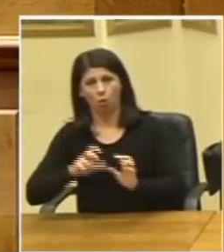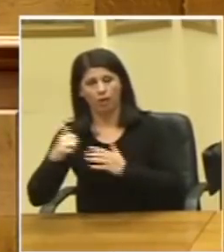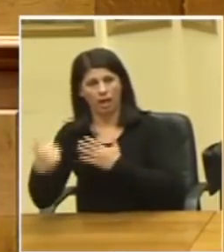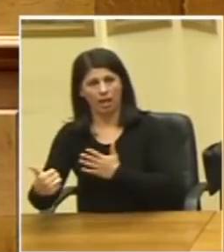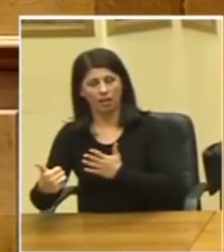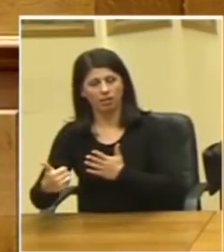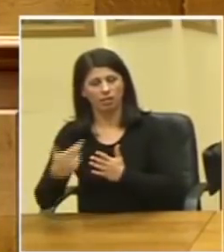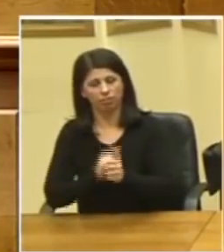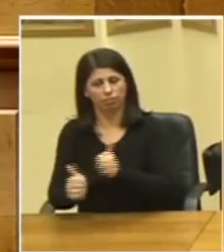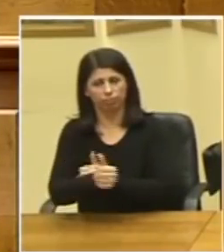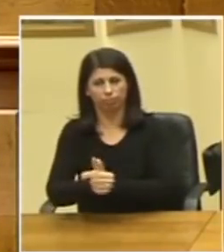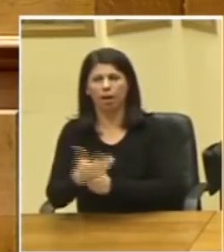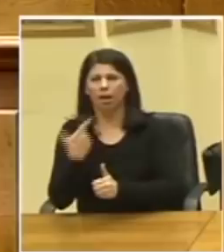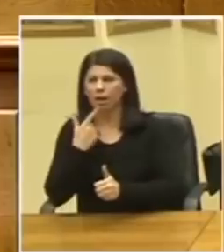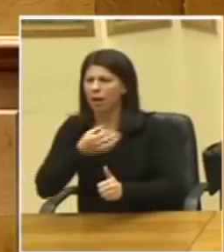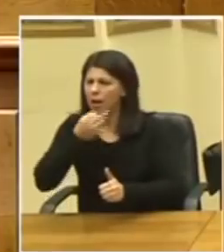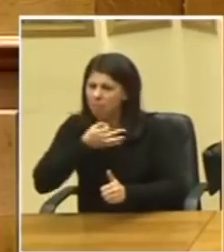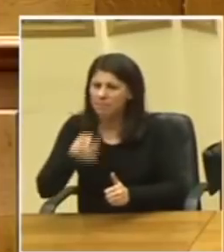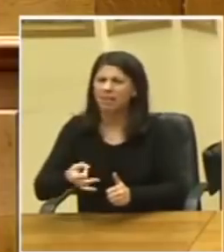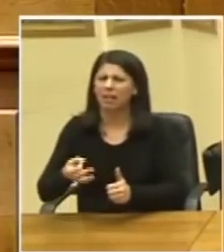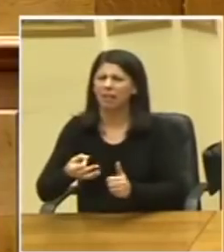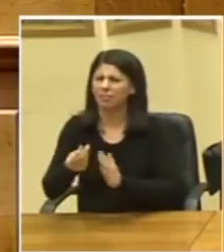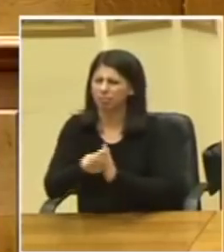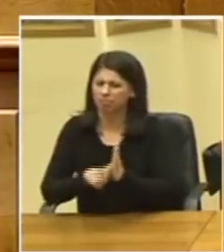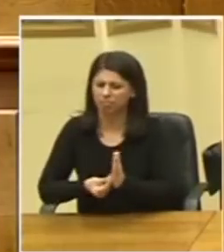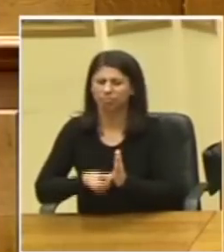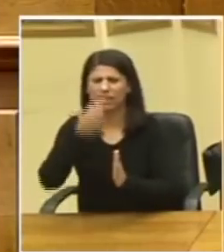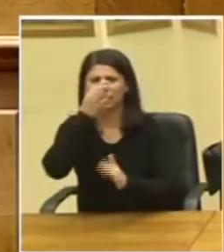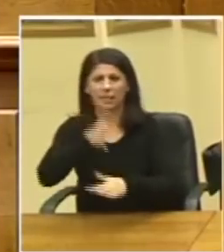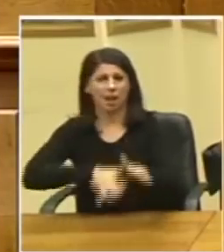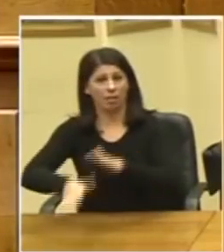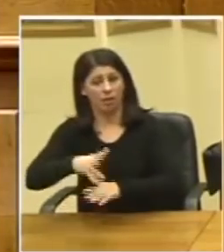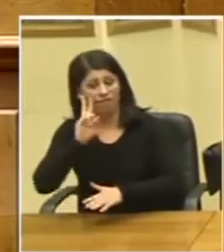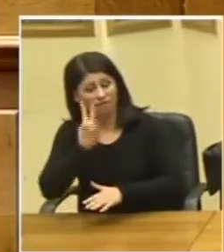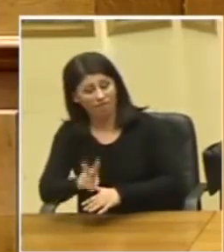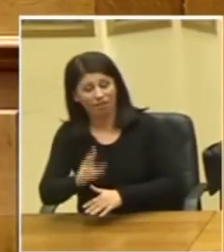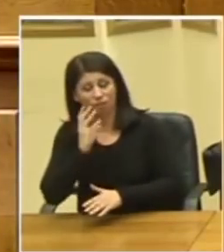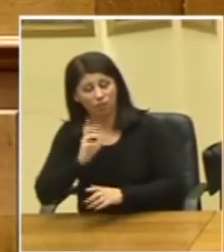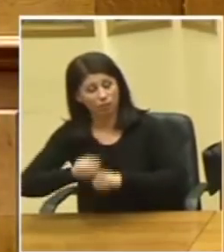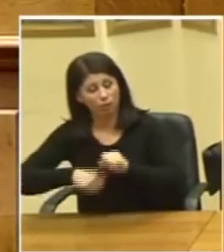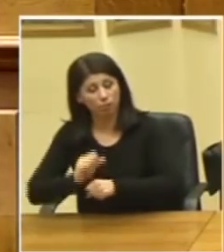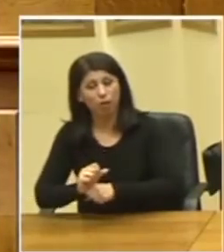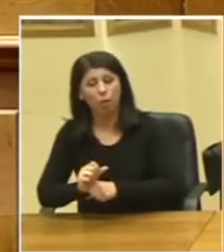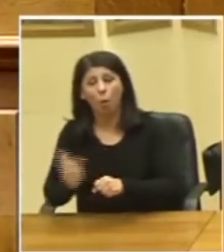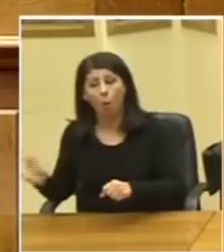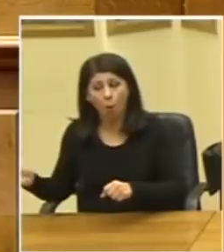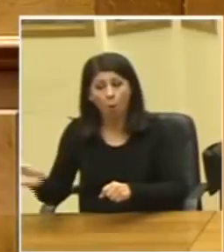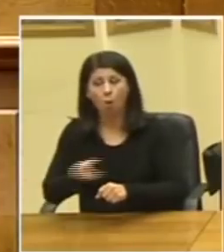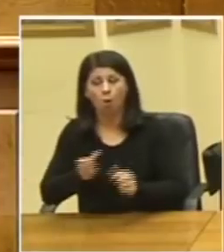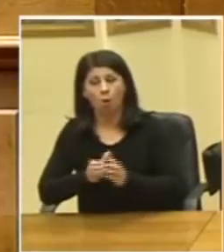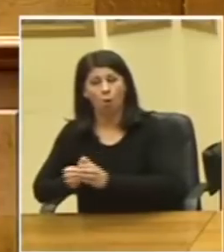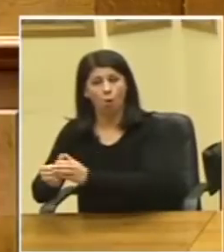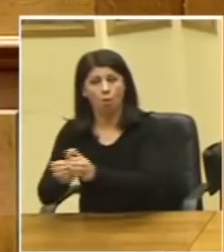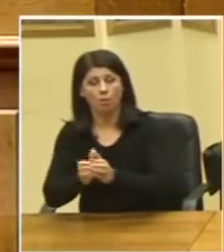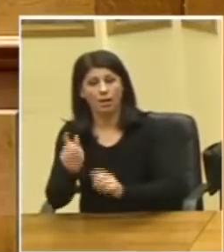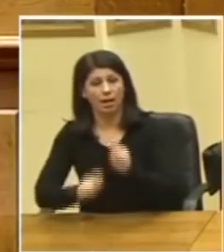συνεχείς αναφορές σε σκάνδαλα, φάνηκε η σοβαρή προσπάθεια όλων των άλλων κομμάτων να